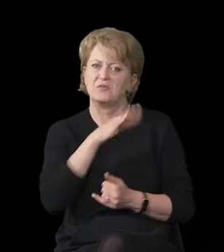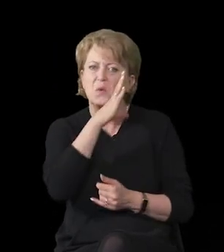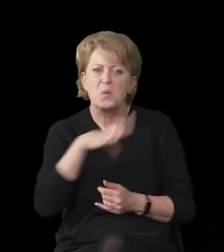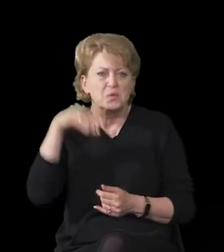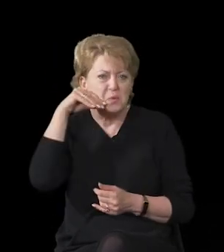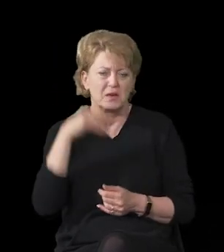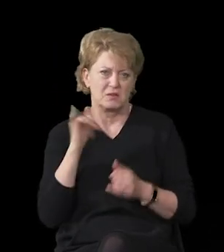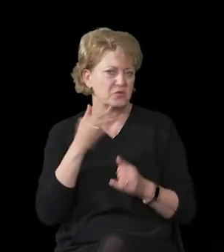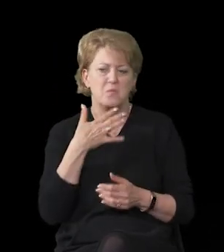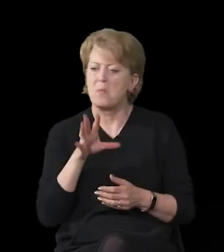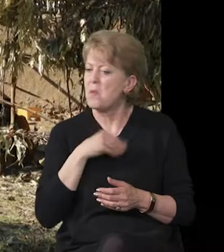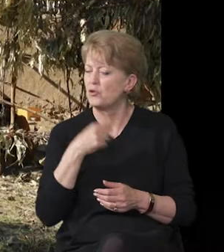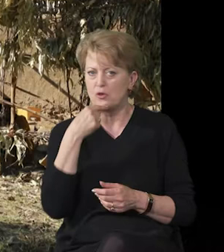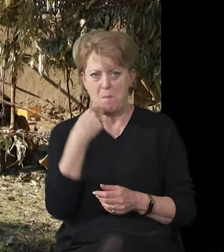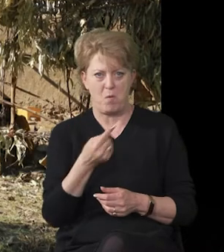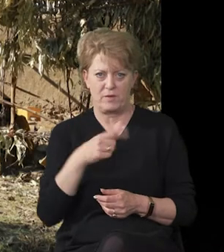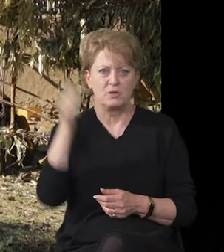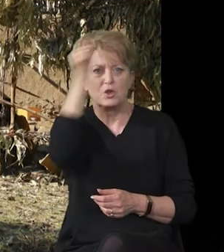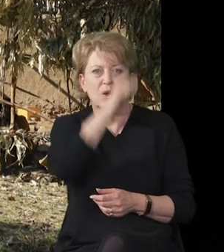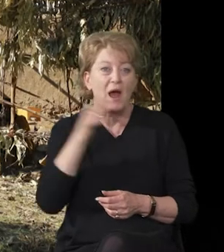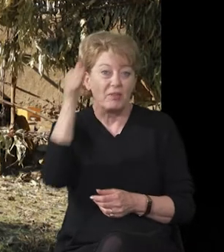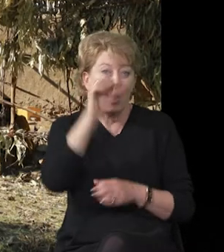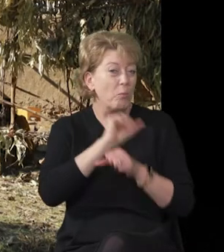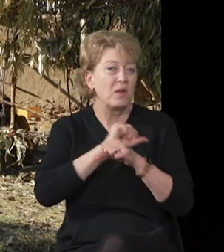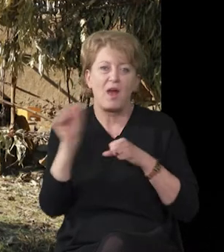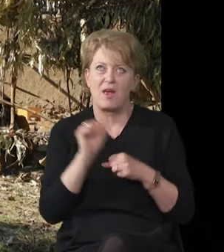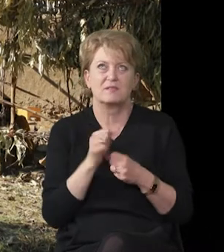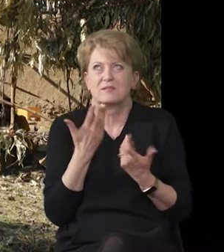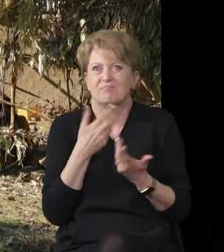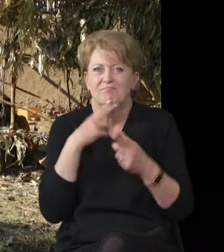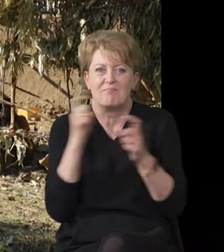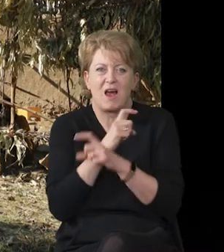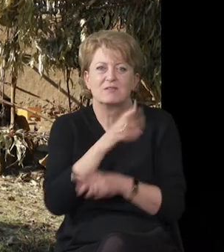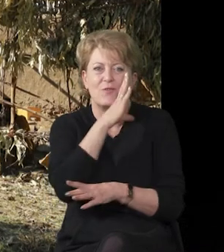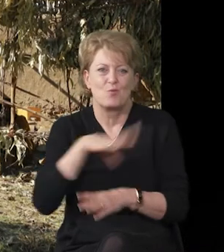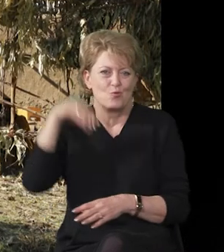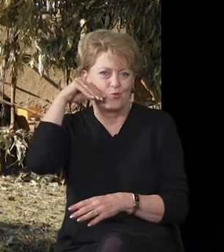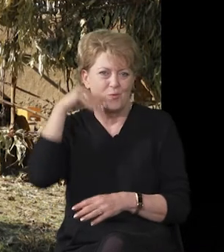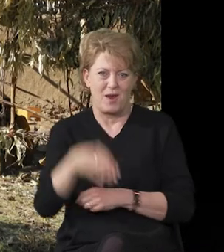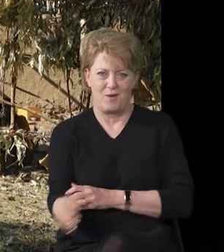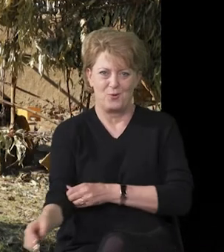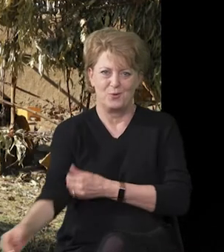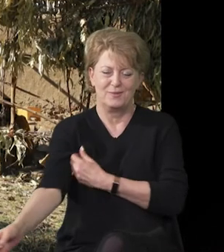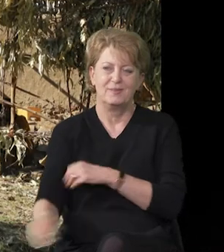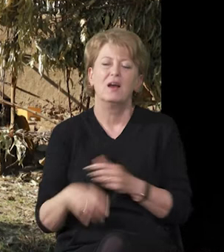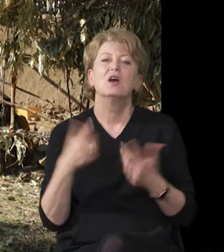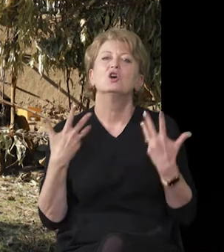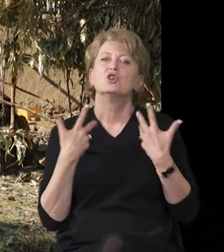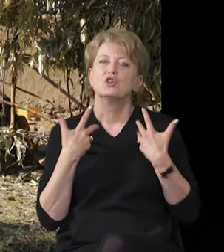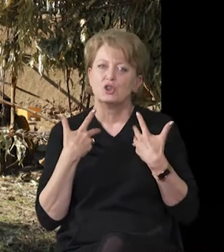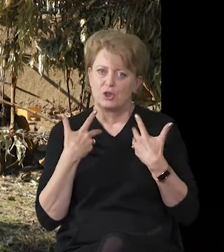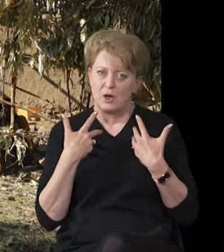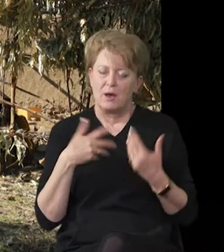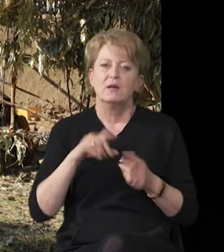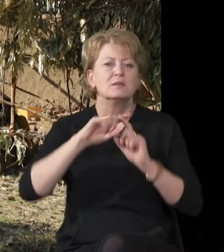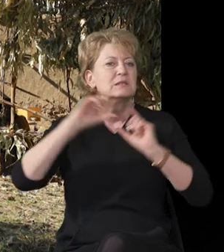nazwać spokojnie krainą uśmiechu. Natomiast życie nie tylko w okolicach Lalibeli, ale generalnie w całej Etiopii